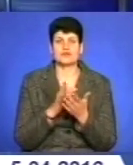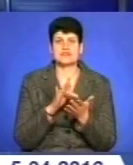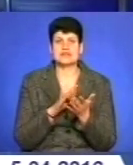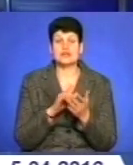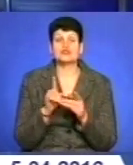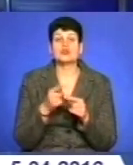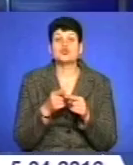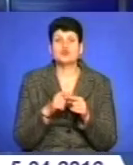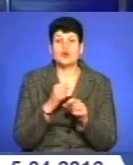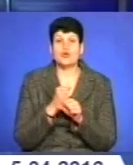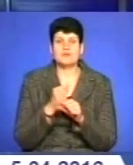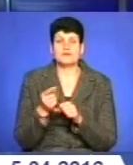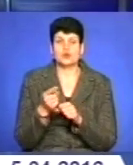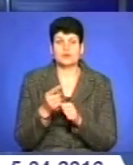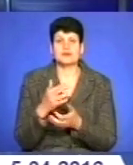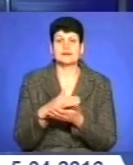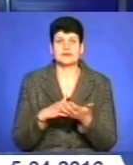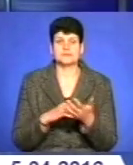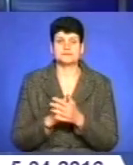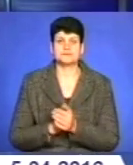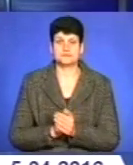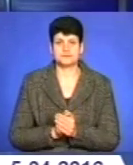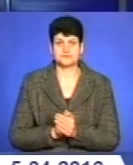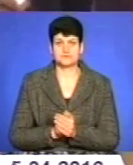Що для цього робиться на Тернопільщині – у наступному сюжеті.